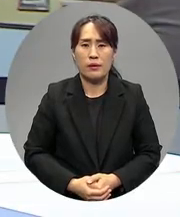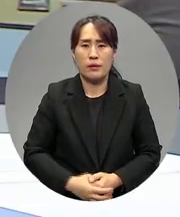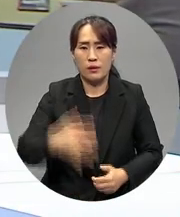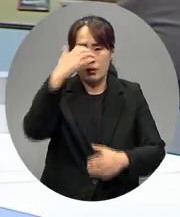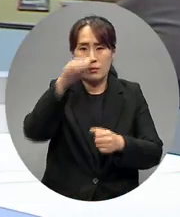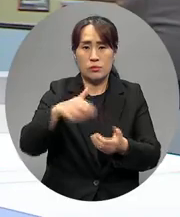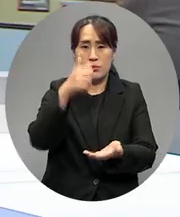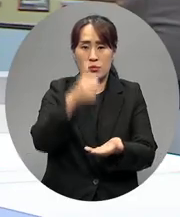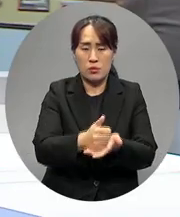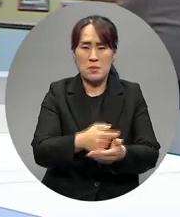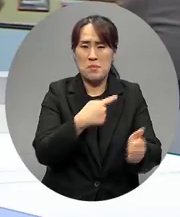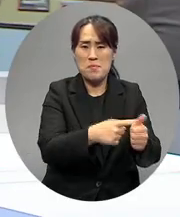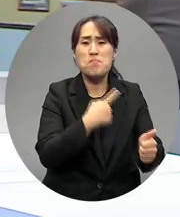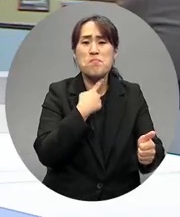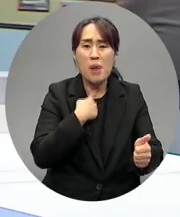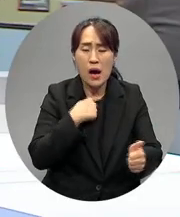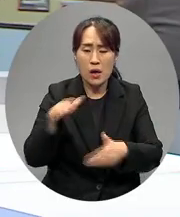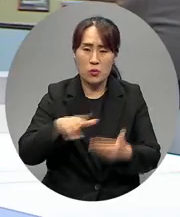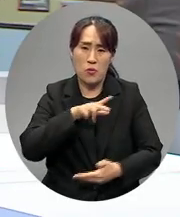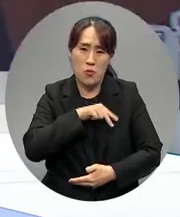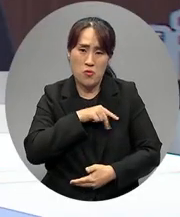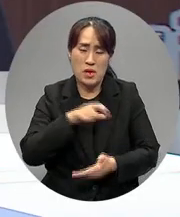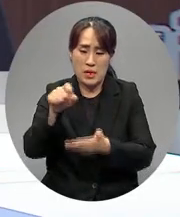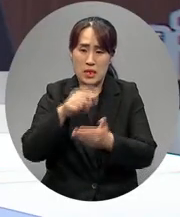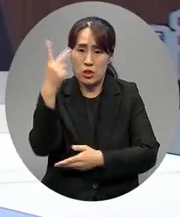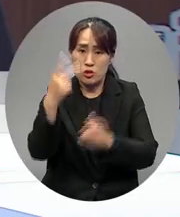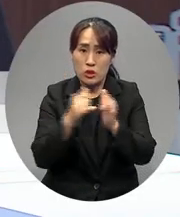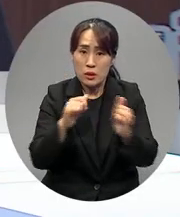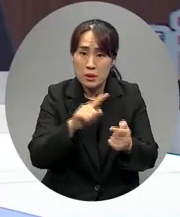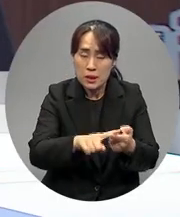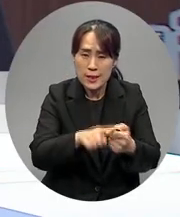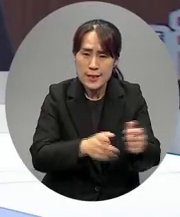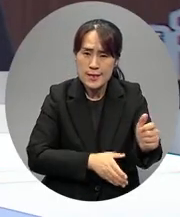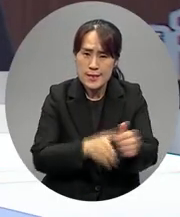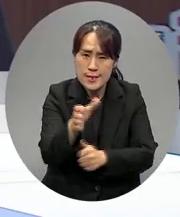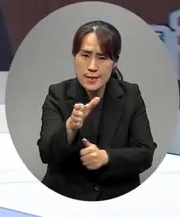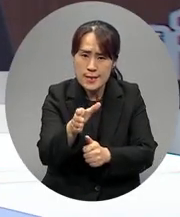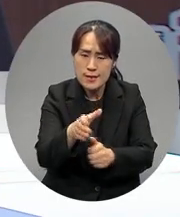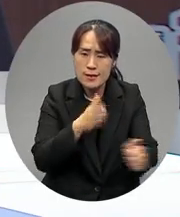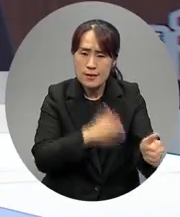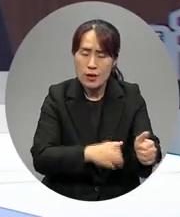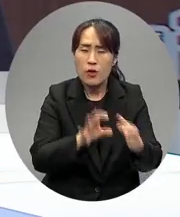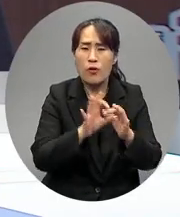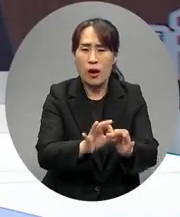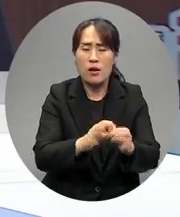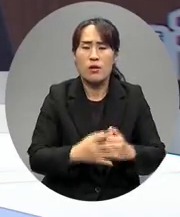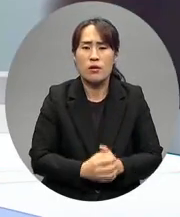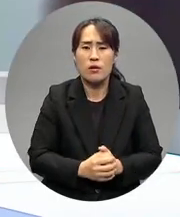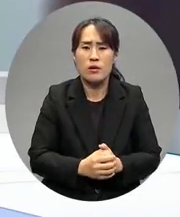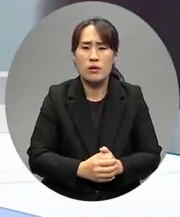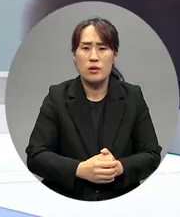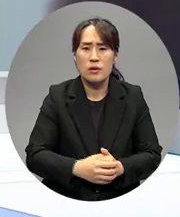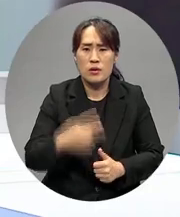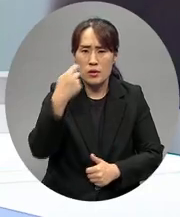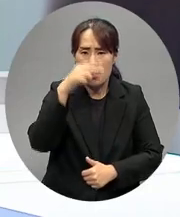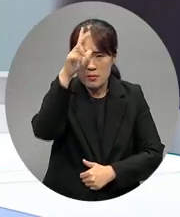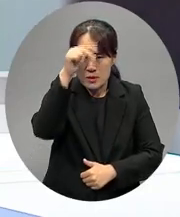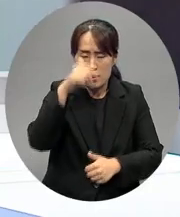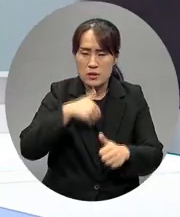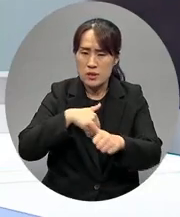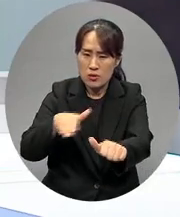김영환 충북지사를 비판했던 도의원과 기자 두 명에 대한 테러 사주 의혹과 관련해 경찰이 불송치 결론을